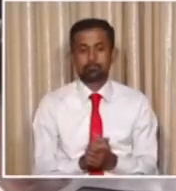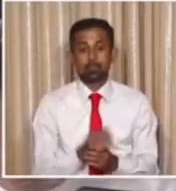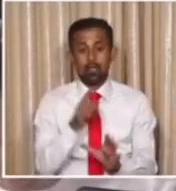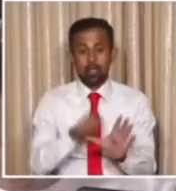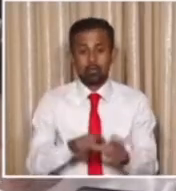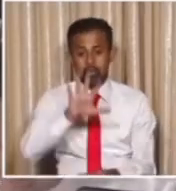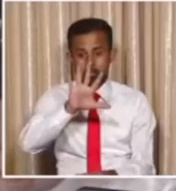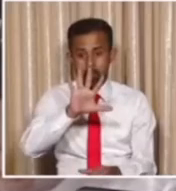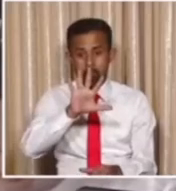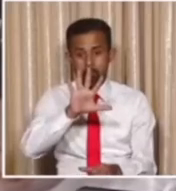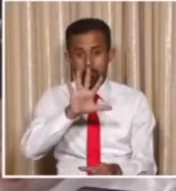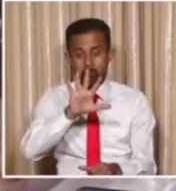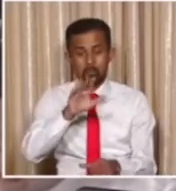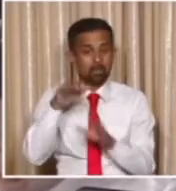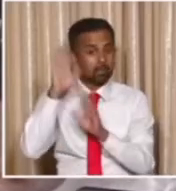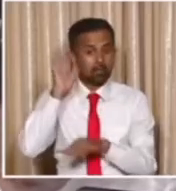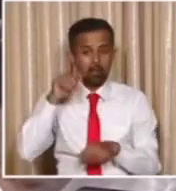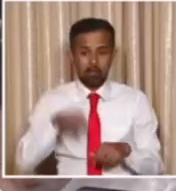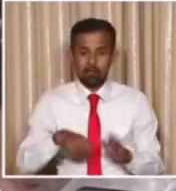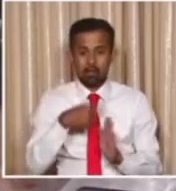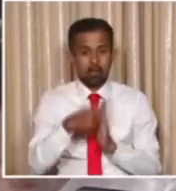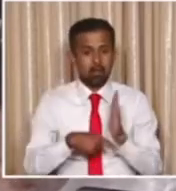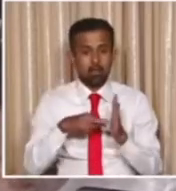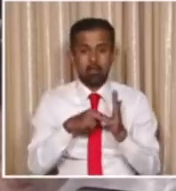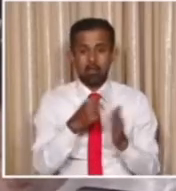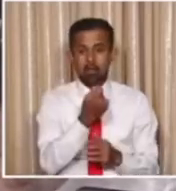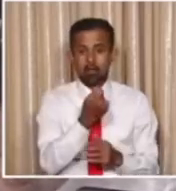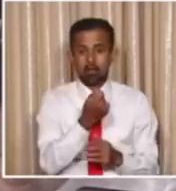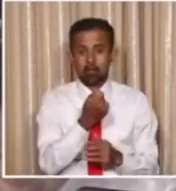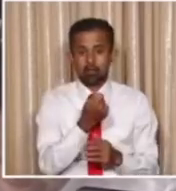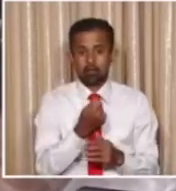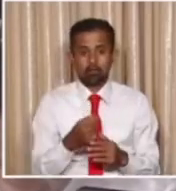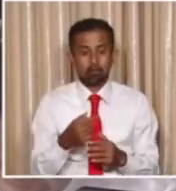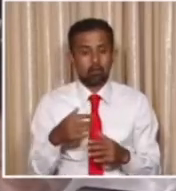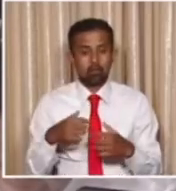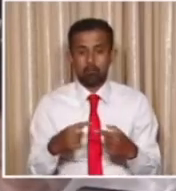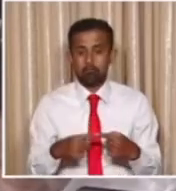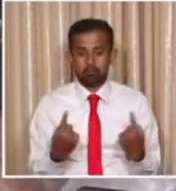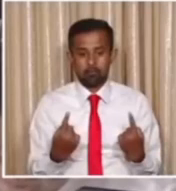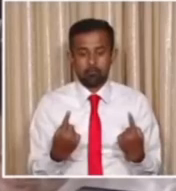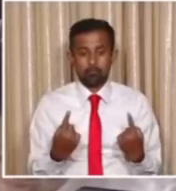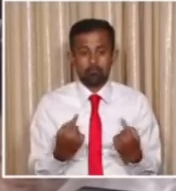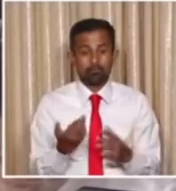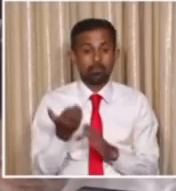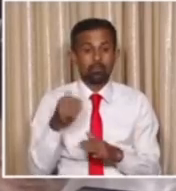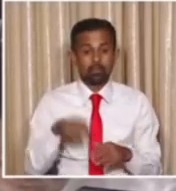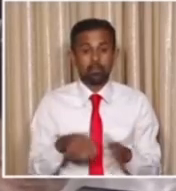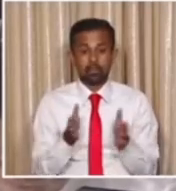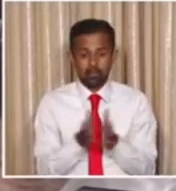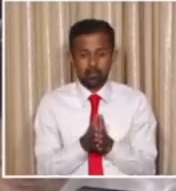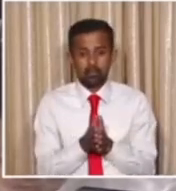අවුරුදු 5කට තිබ්බ තත්ත්වය නෙමෙයි අද රටේ ආර්ථික වශයෙන් ඇති වෙලා තියෙන තත්ත්වය. ඒකට ඒ ආර්ථික තත්ත්වයත්